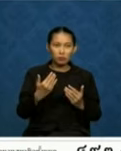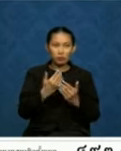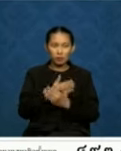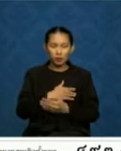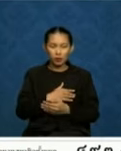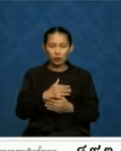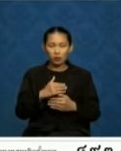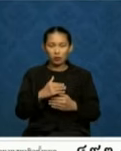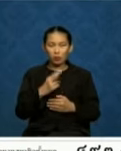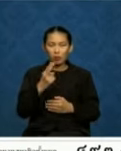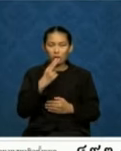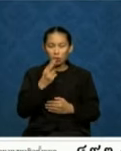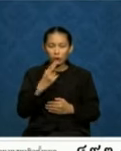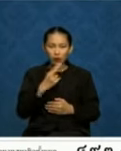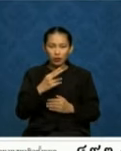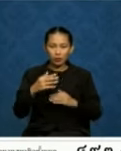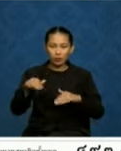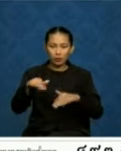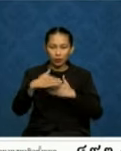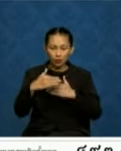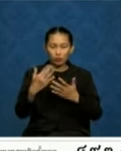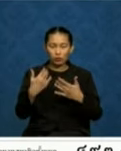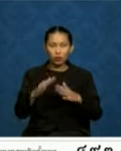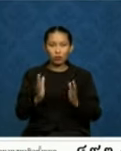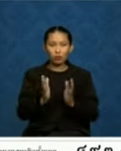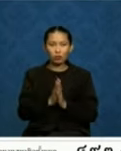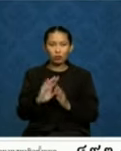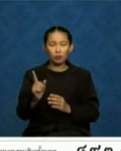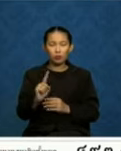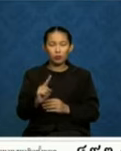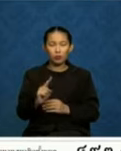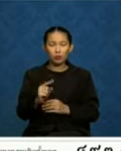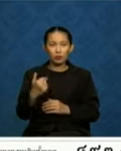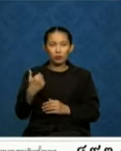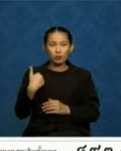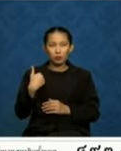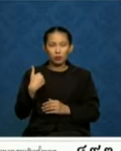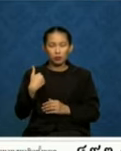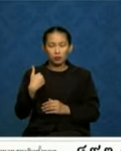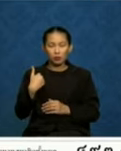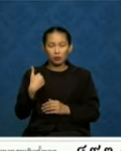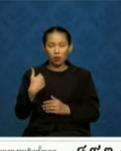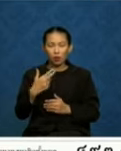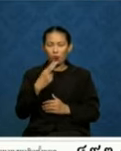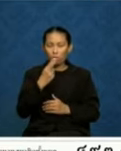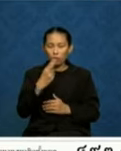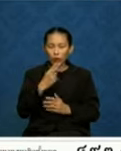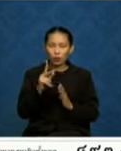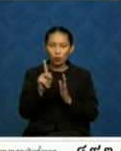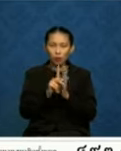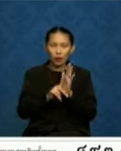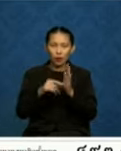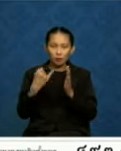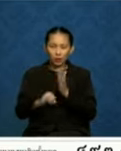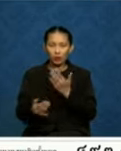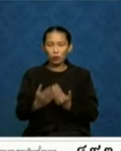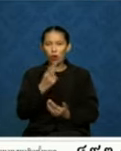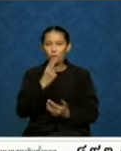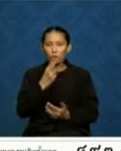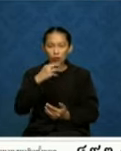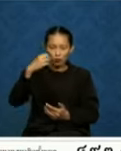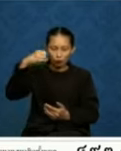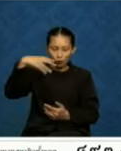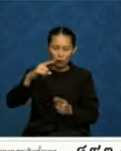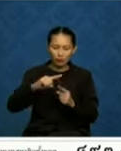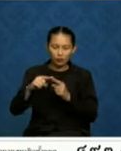ำเข้ามากขึ้นประกอบกับมีการลักลอบนำบุหรี่ผิดกฎหมายและบุหรี่ไฟฟ้าเข้ามา